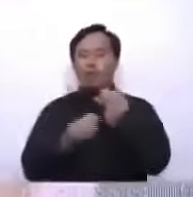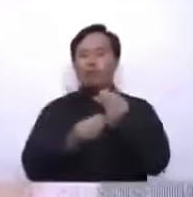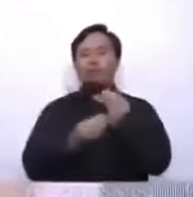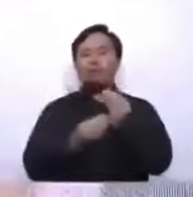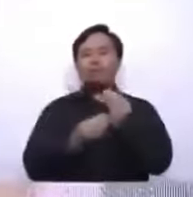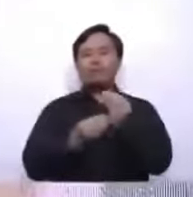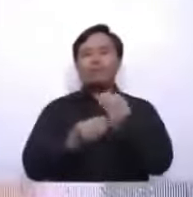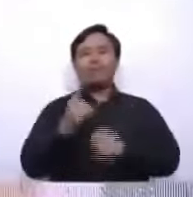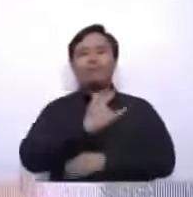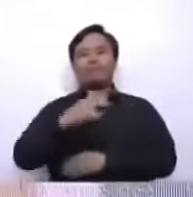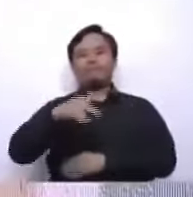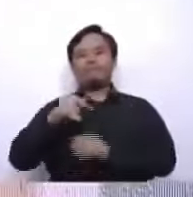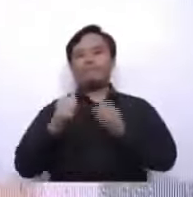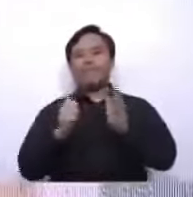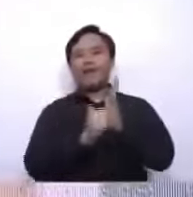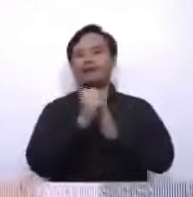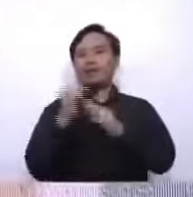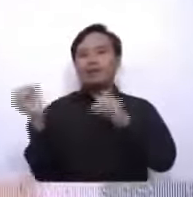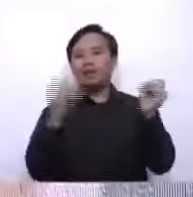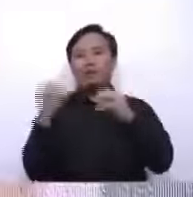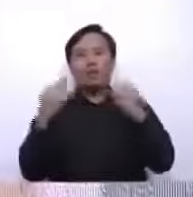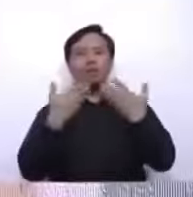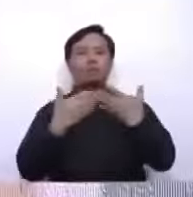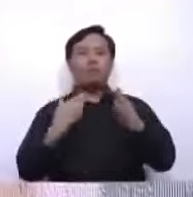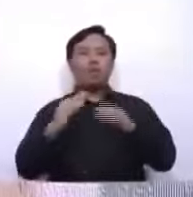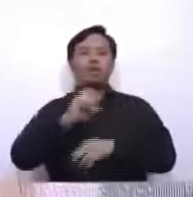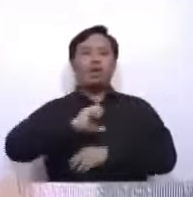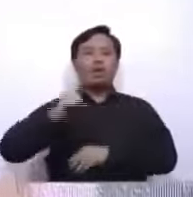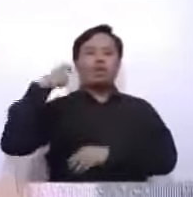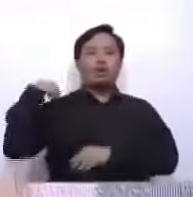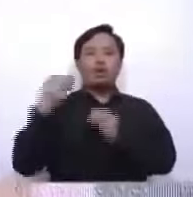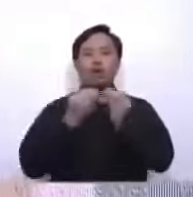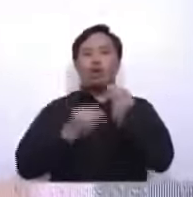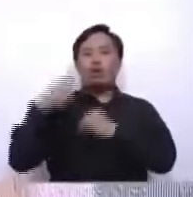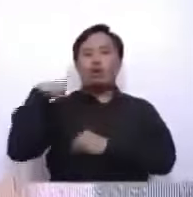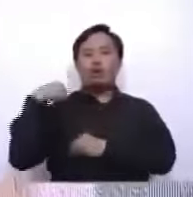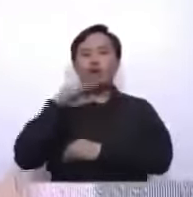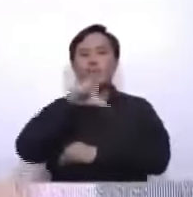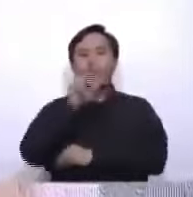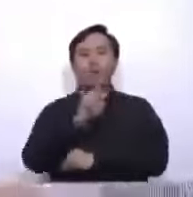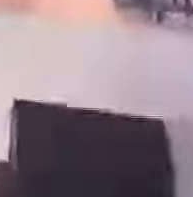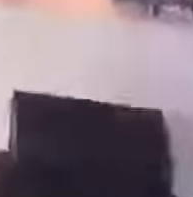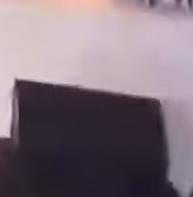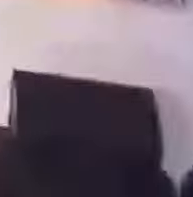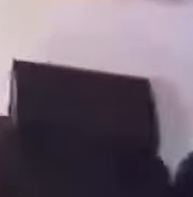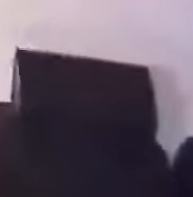debat publik calon gubernur wakil gubernur Provinsi Jawa Barat 2024.